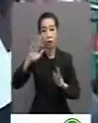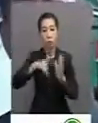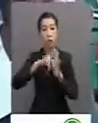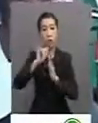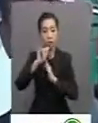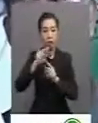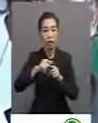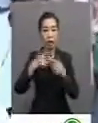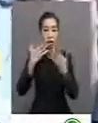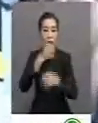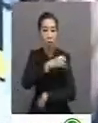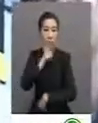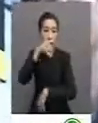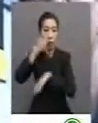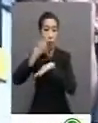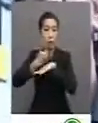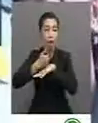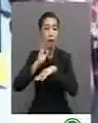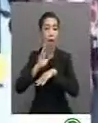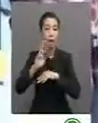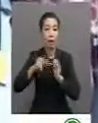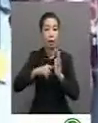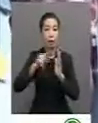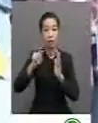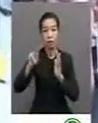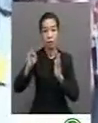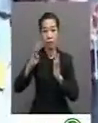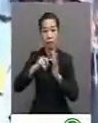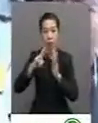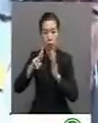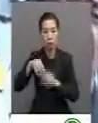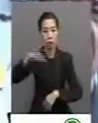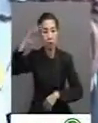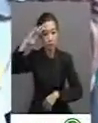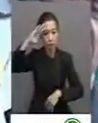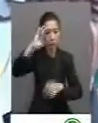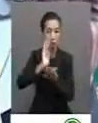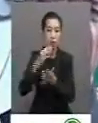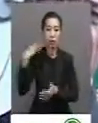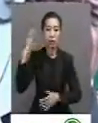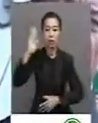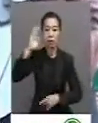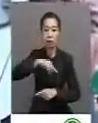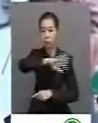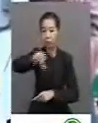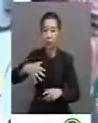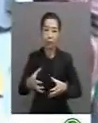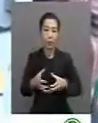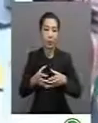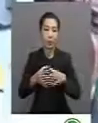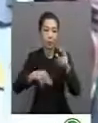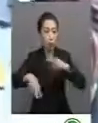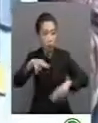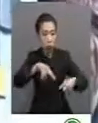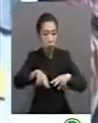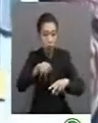งศ์สิริรัตน์นายกเทศมนตรีตำบลรัตนบุรีค่ะลงพื้นที่พร้อมกับทหารตำรวจและอาสาสมัครไปตรวจสอบปราก